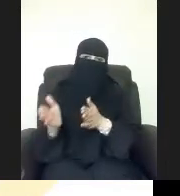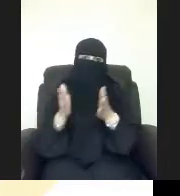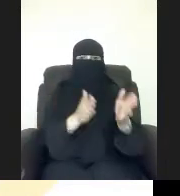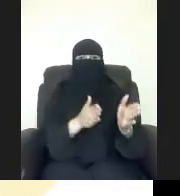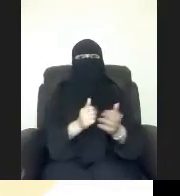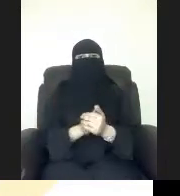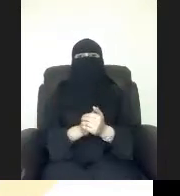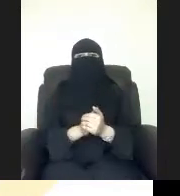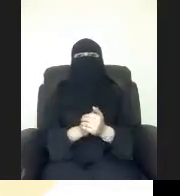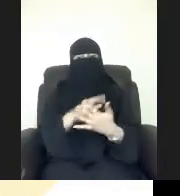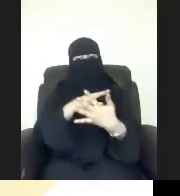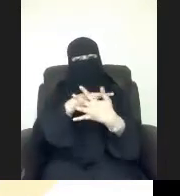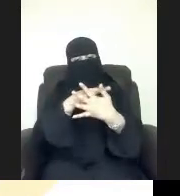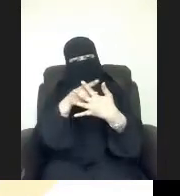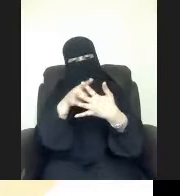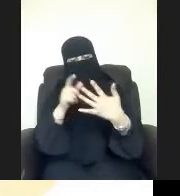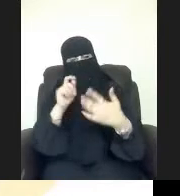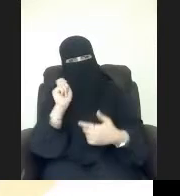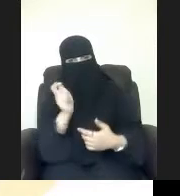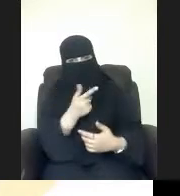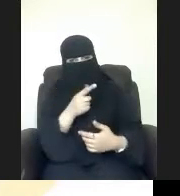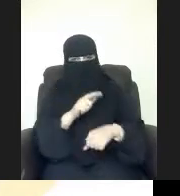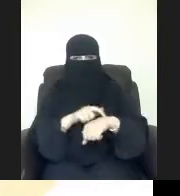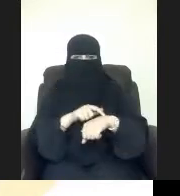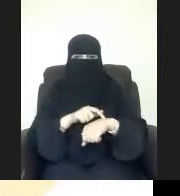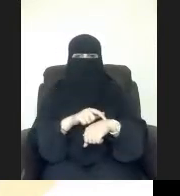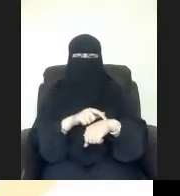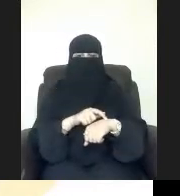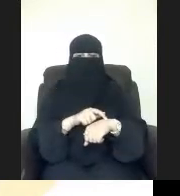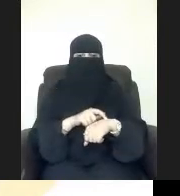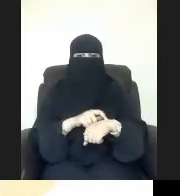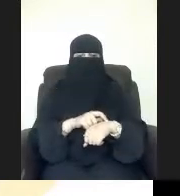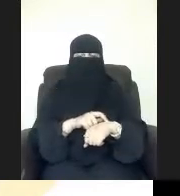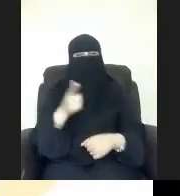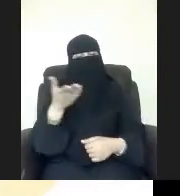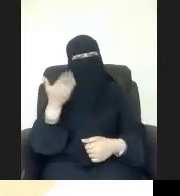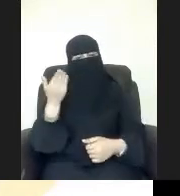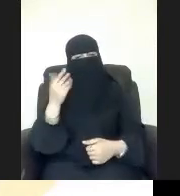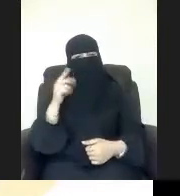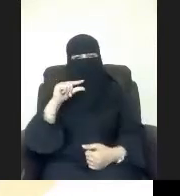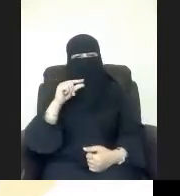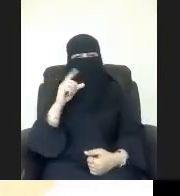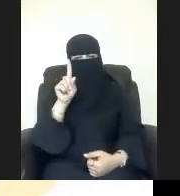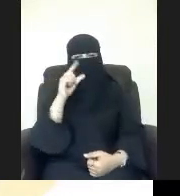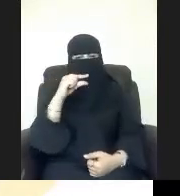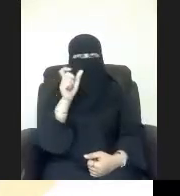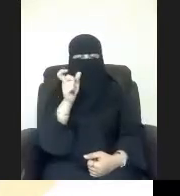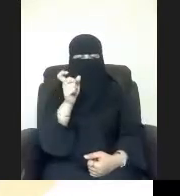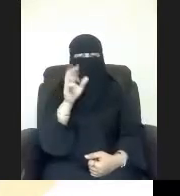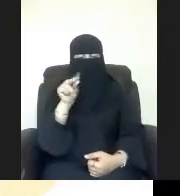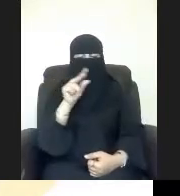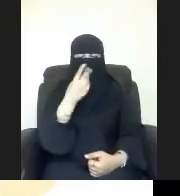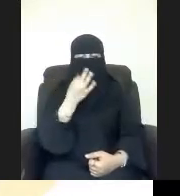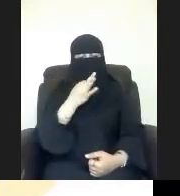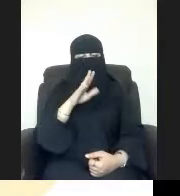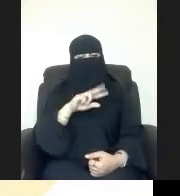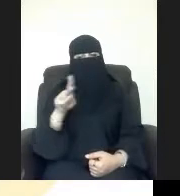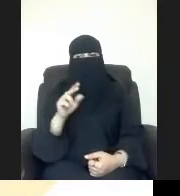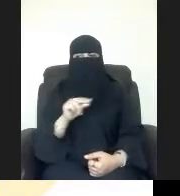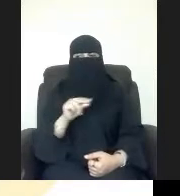السرعة للوقت، وأيضا الدكتور بدر قبل قليل تحدث عنها بإسهاب، زيادة فاعلية